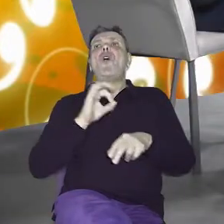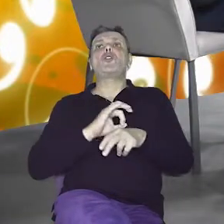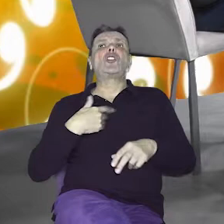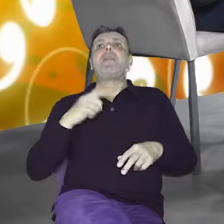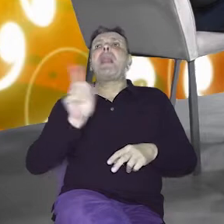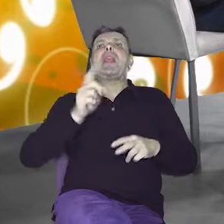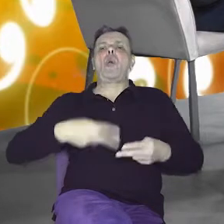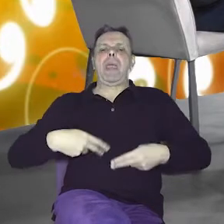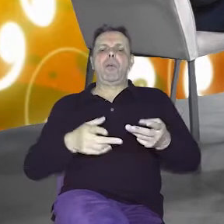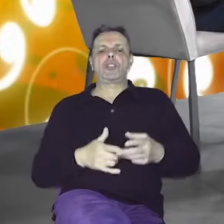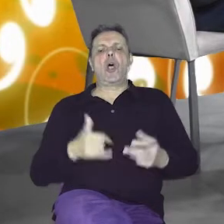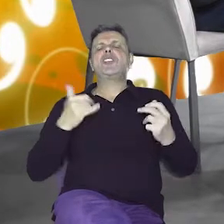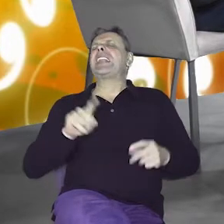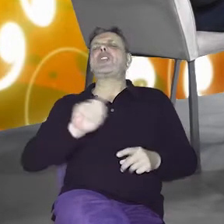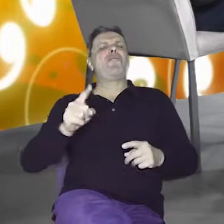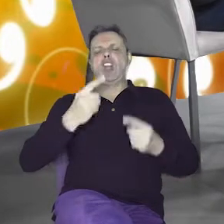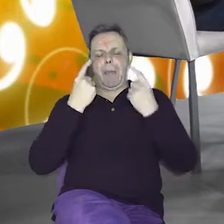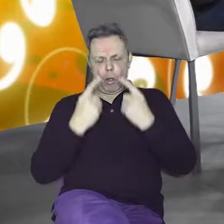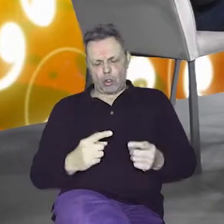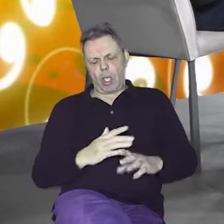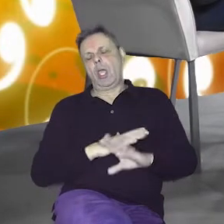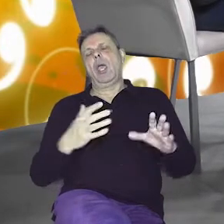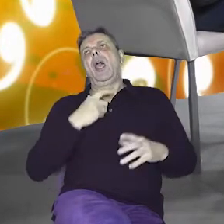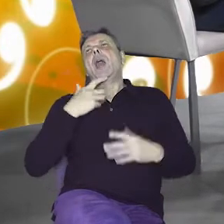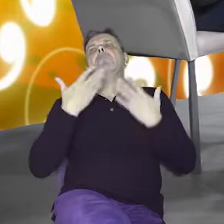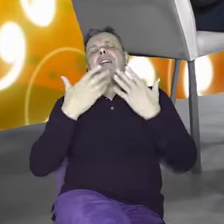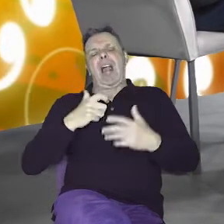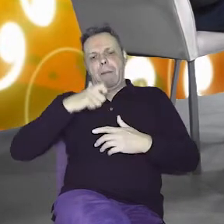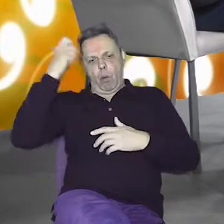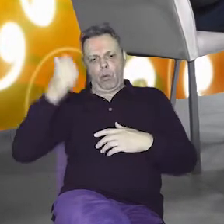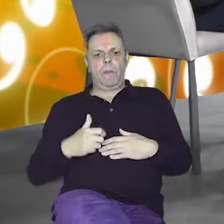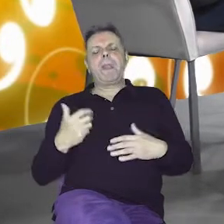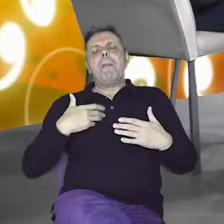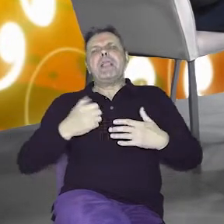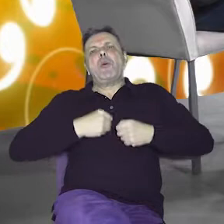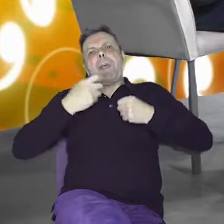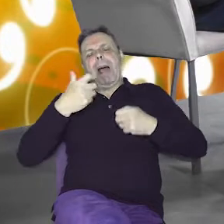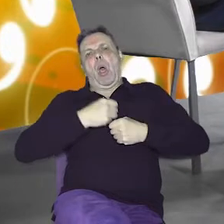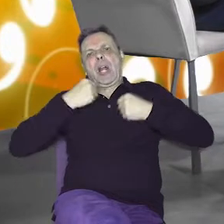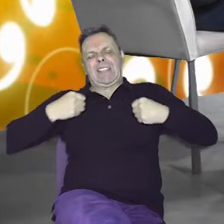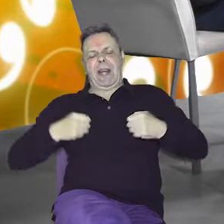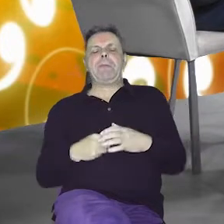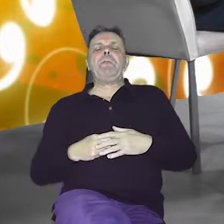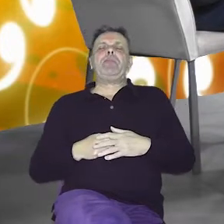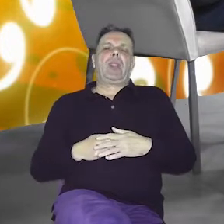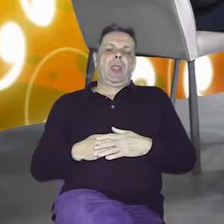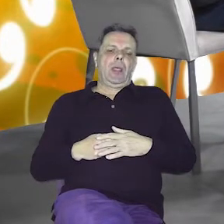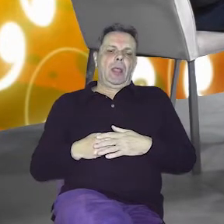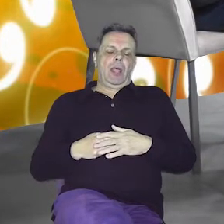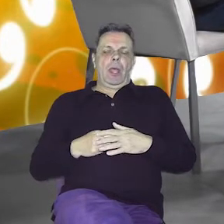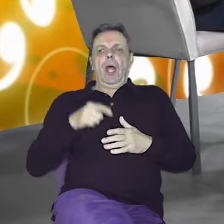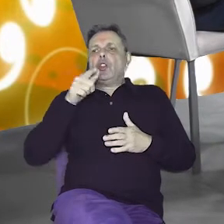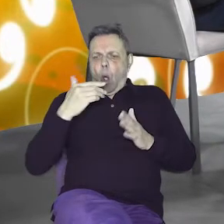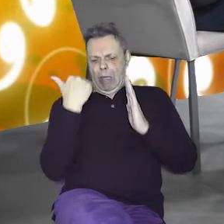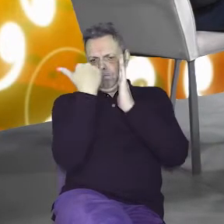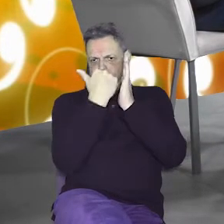ultrazvuk. Velim, ne, ja sam se liječio kod svog doktora, niko me nije poslao. Da. Toga sada više nema, hvala ti Bože. Tu smo napredovali, evoluirali